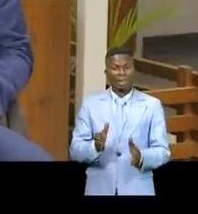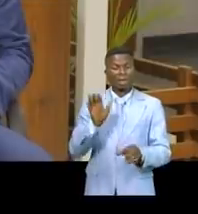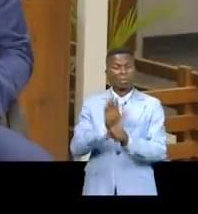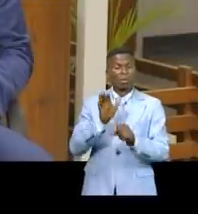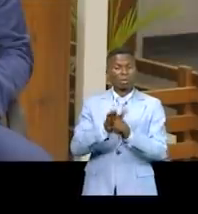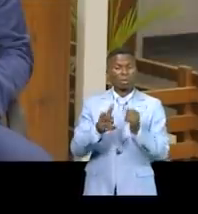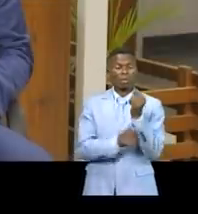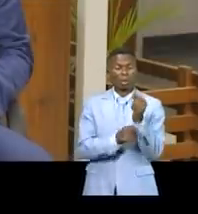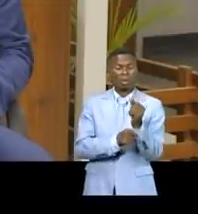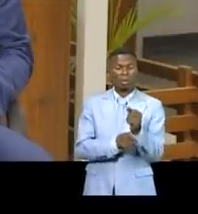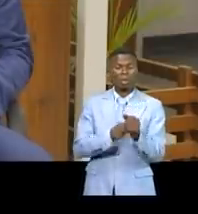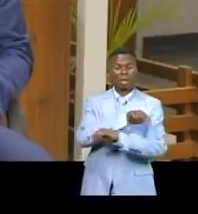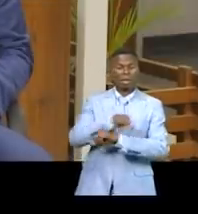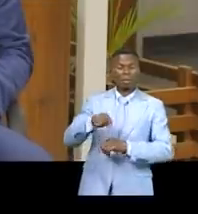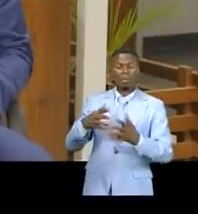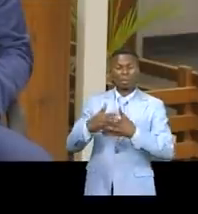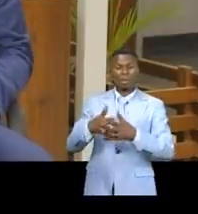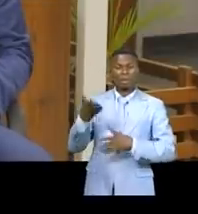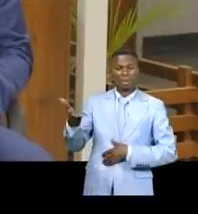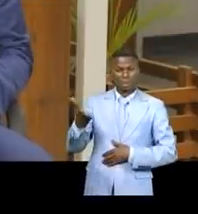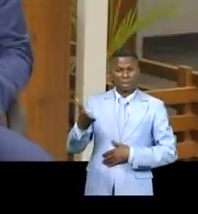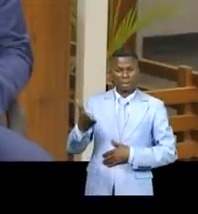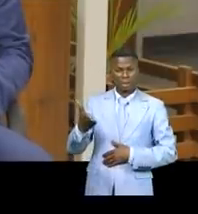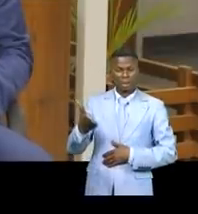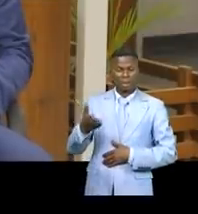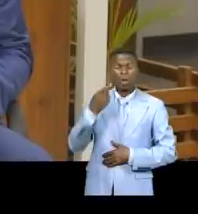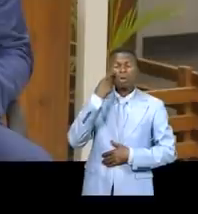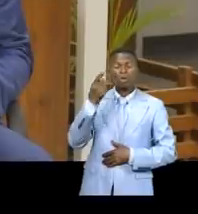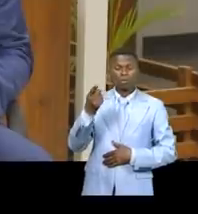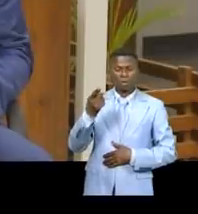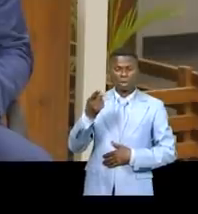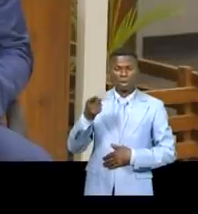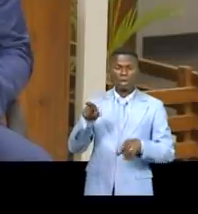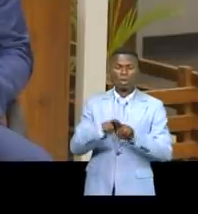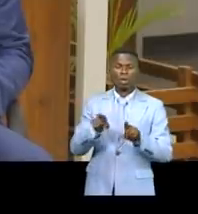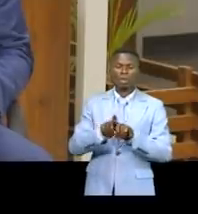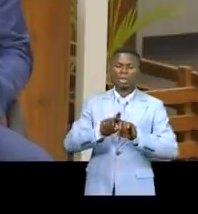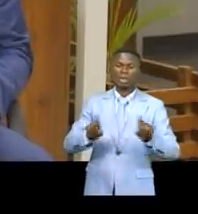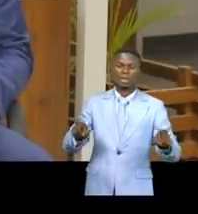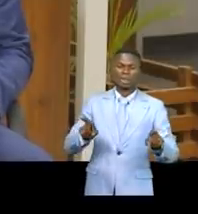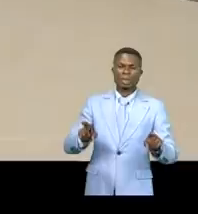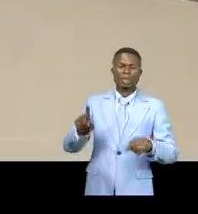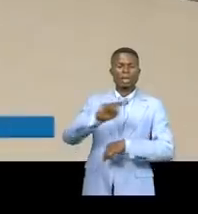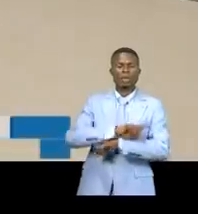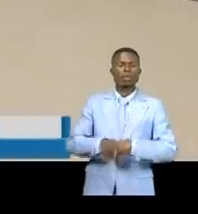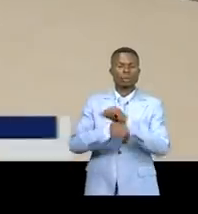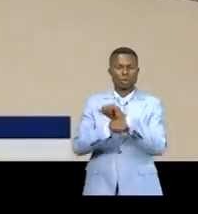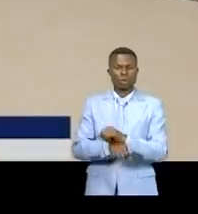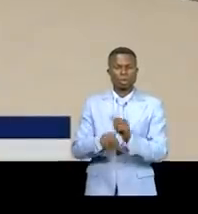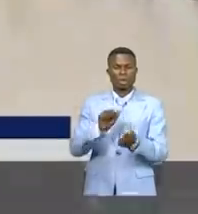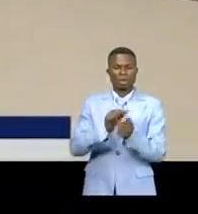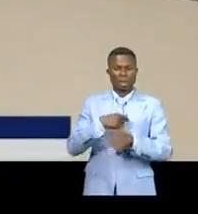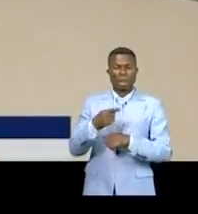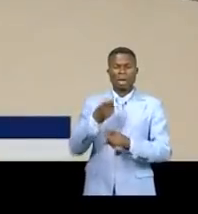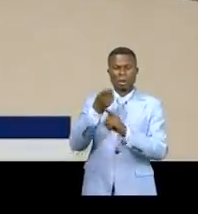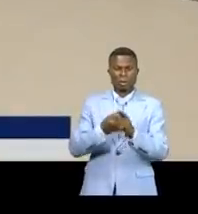beaucoup d'attroupements au niveau des distributeurs, ça s'est fait sentir contrairement aux jours habituels. Concernant les débits à